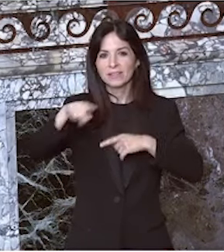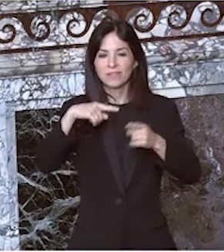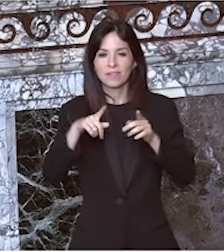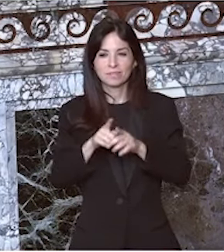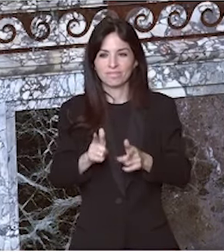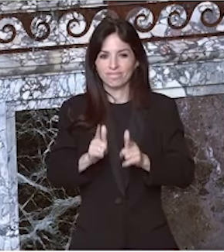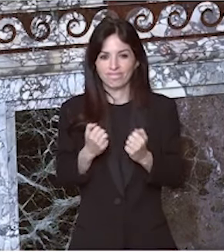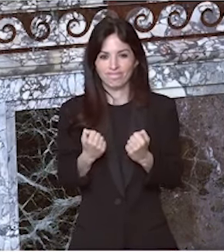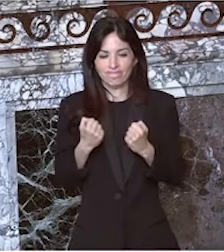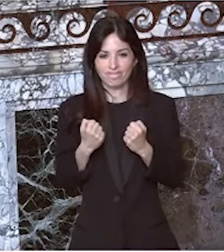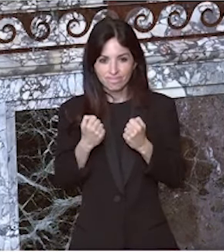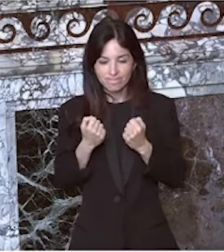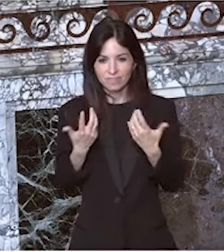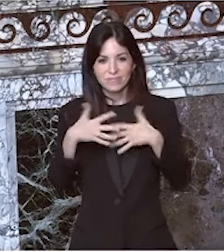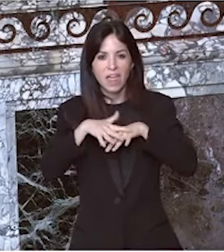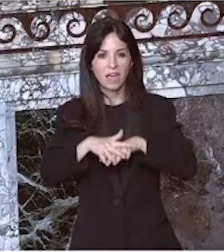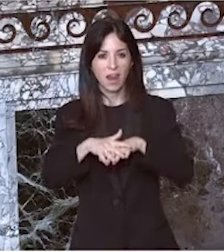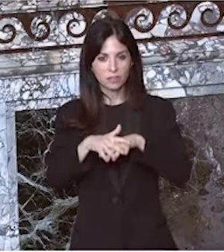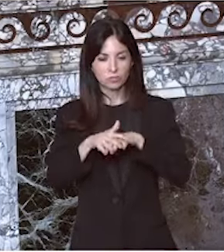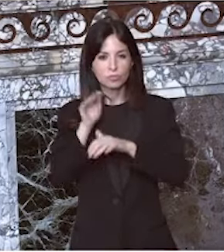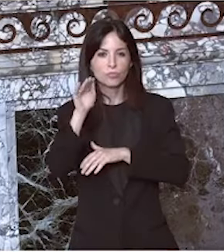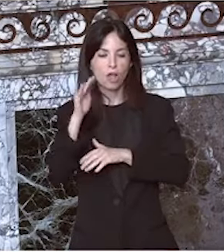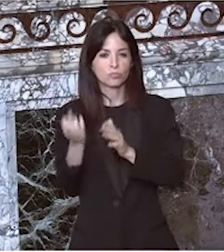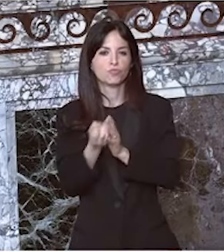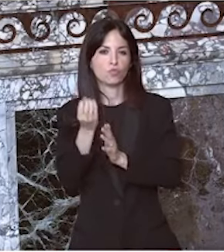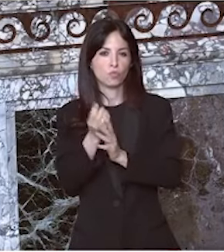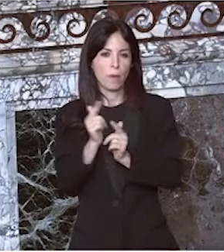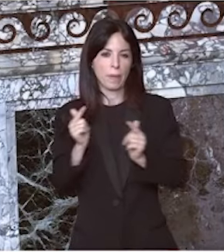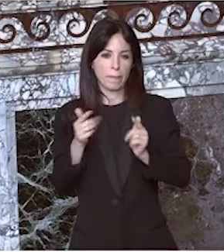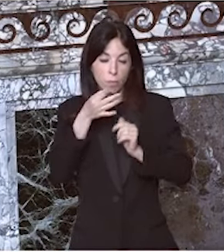potenti motori di integrazione e prosperità.